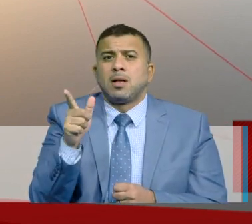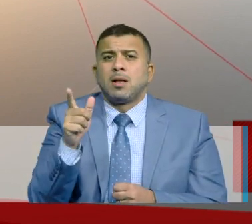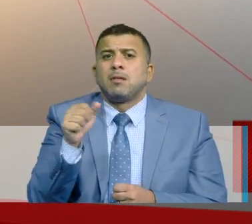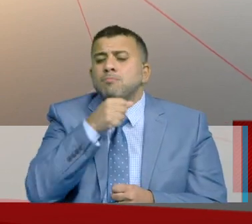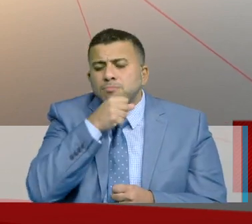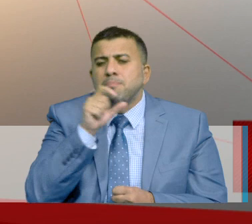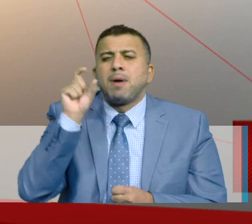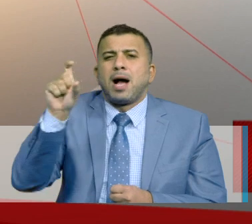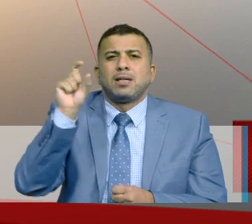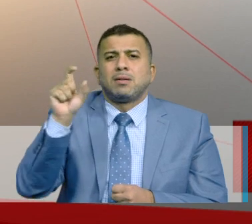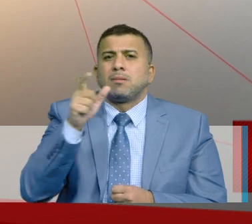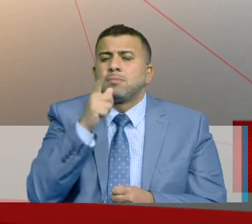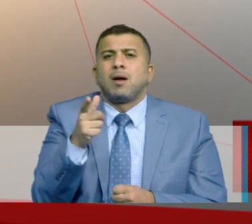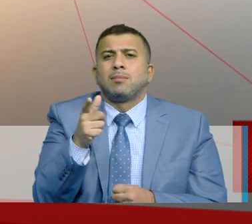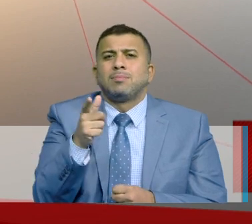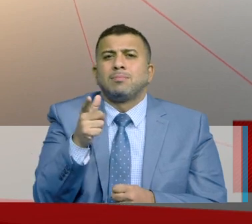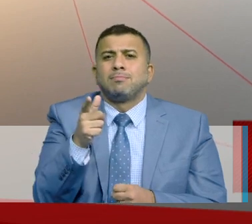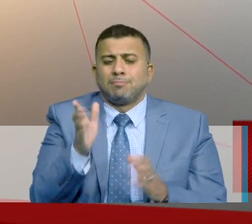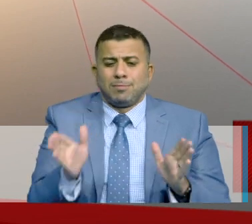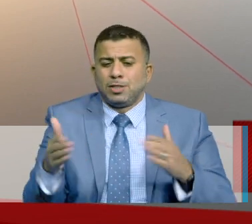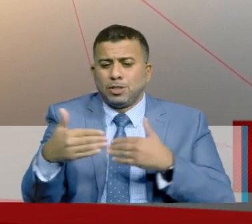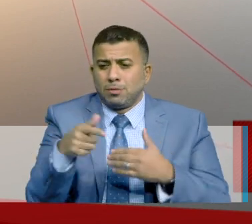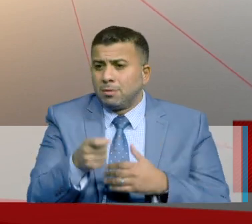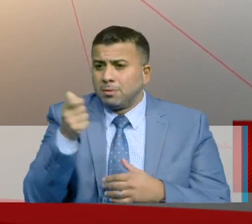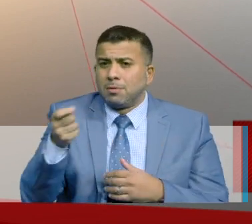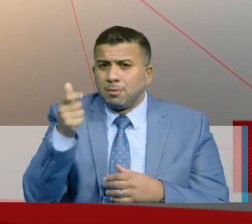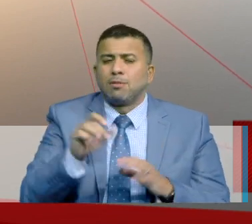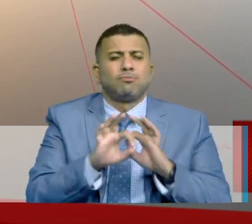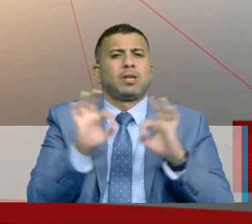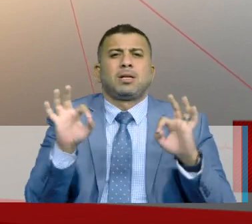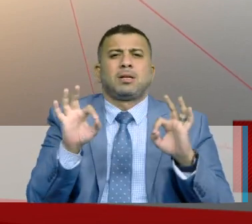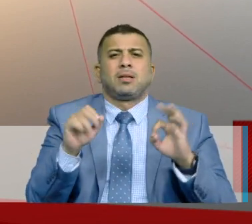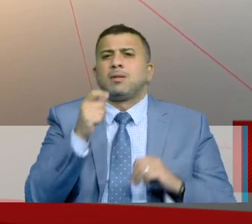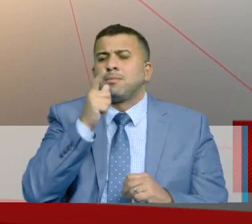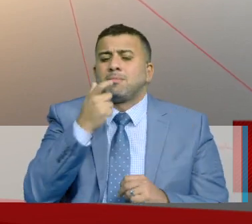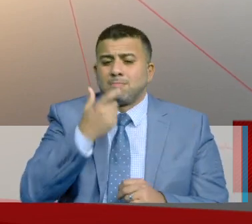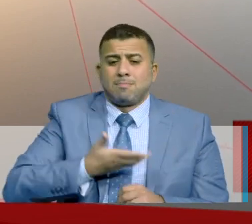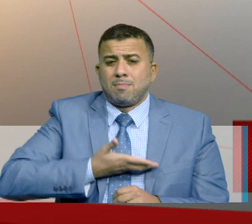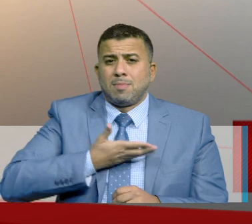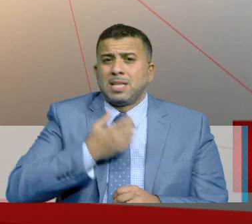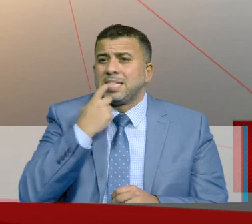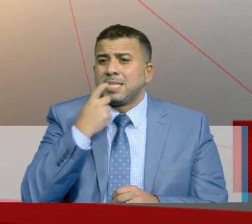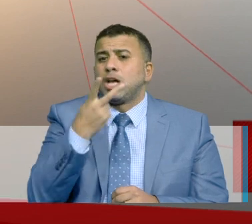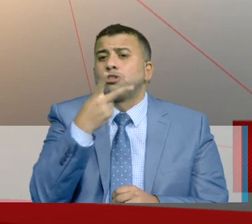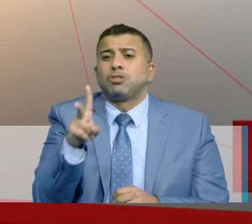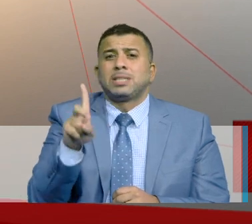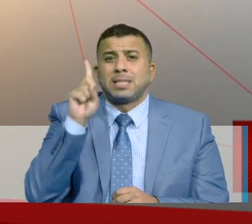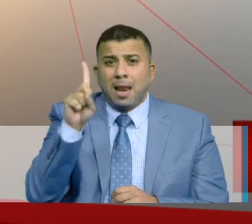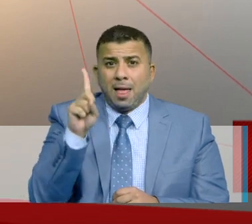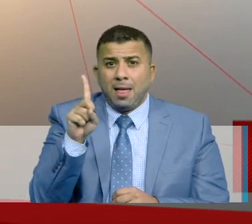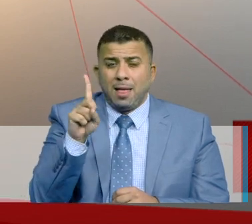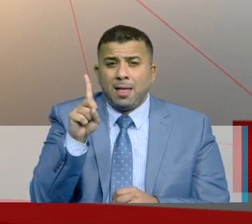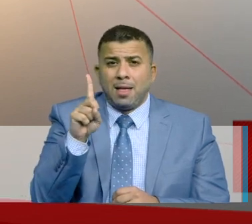موجبه للمعاش يعني يعني المتوفره يعني في صندوقي فيها يعني ومعامل العمر يعني 20 سنه هذا